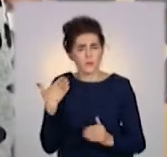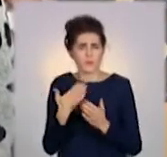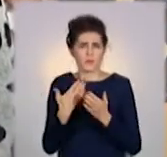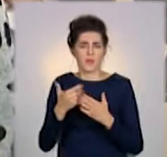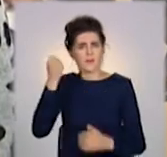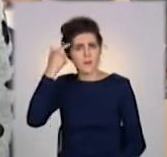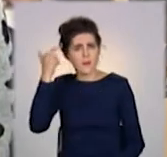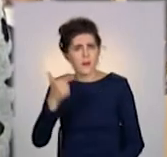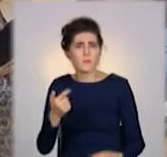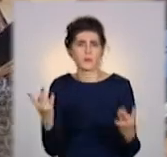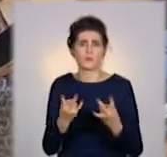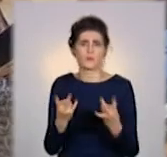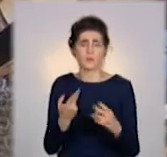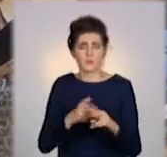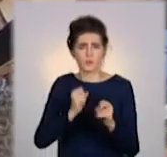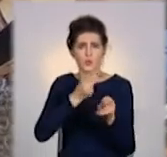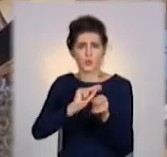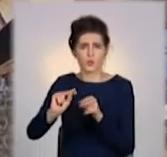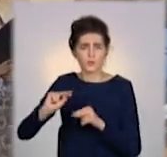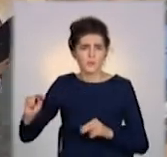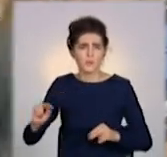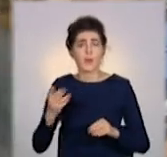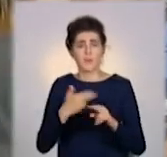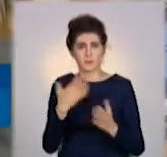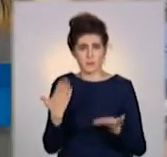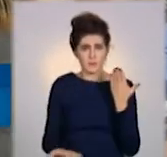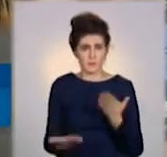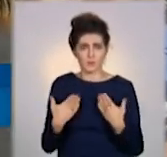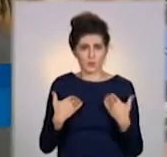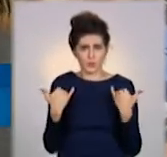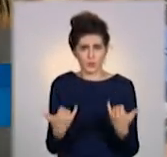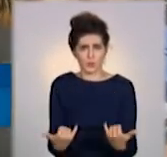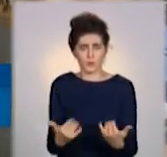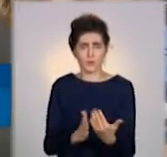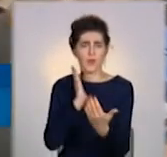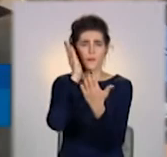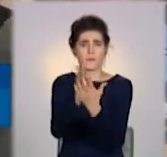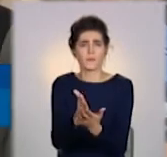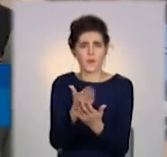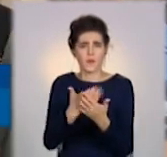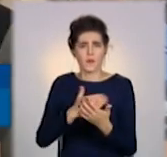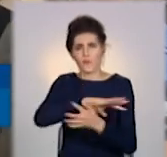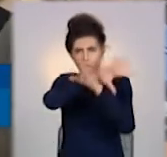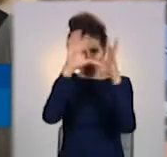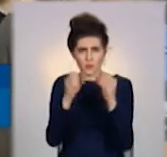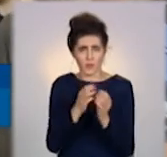об'єднань варто перевірити. Якщо ми зараз йдемо до аналітики в цілому в